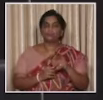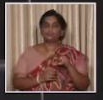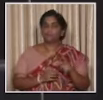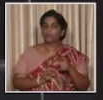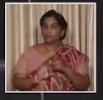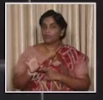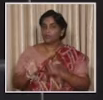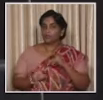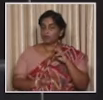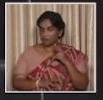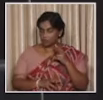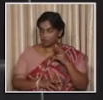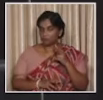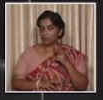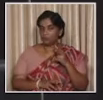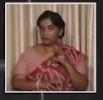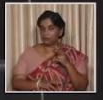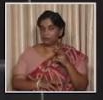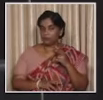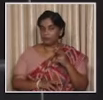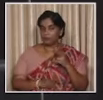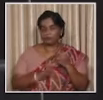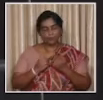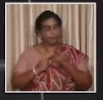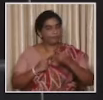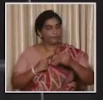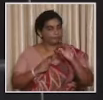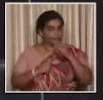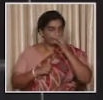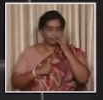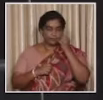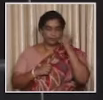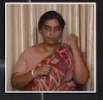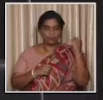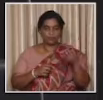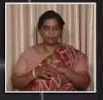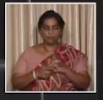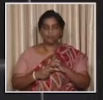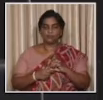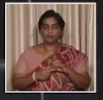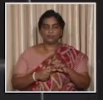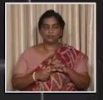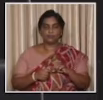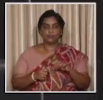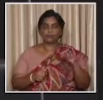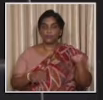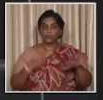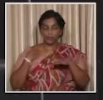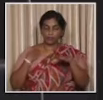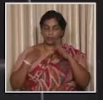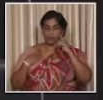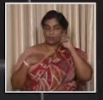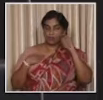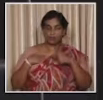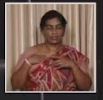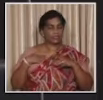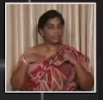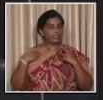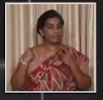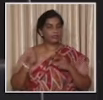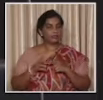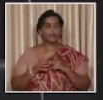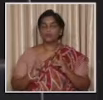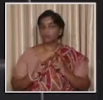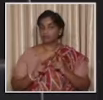செயல்திட்டங்களை அறிமுகப்படுத்துகின்ற ஒரு நல்ல நோக்கிலே அவர் சில செயல்திட்டங்களை ஆரம்பித்திருக்கிறார். அதற்கு அவருடைய பாராட்டு எங்களுடைய பாராட்டுக்களை அவருக்கு நாங்கள் முதல்